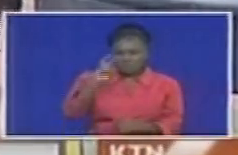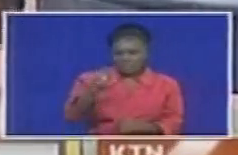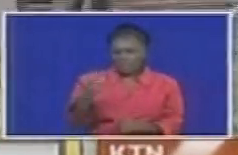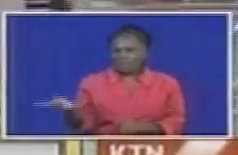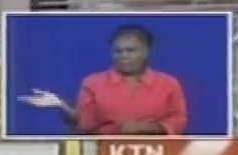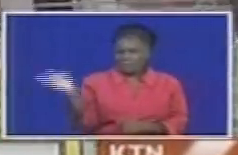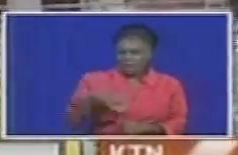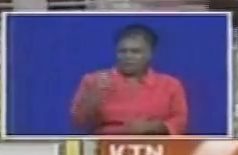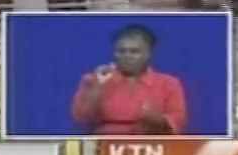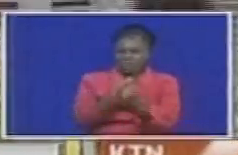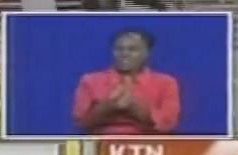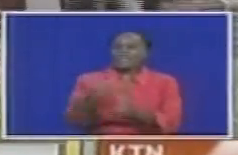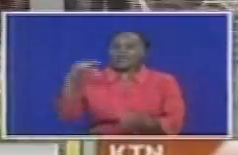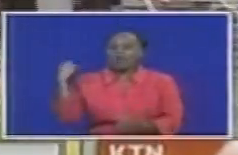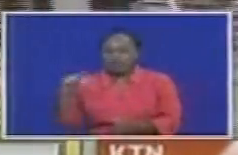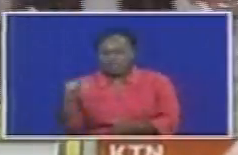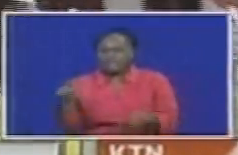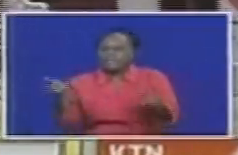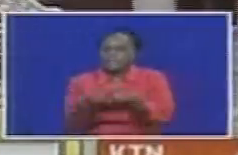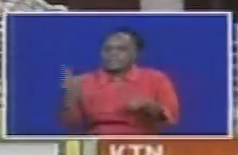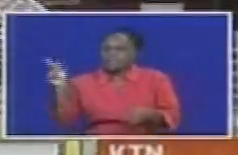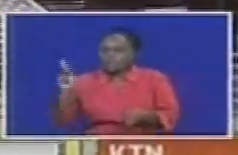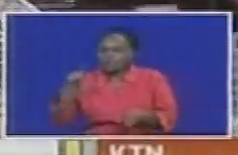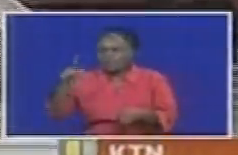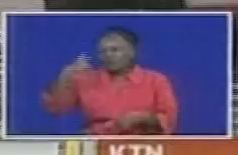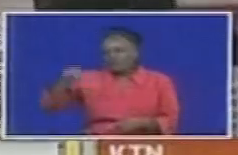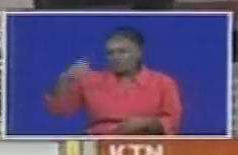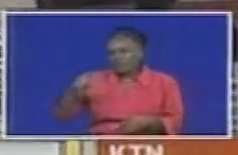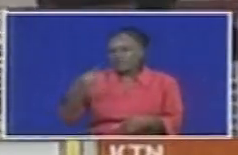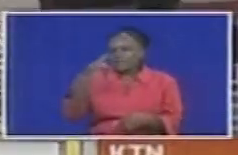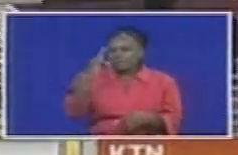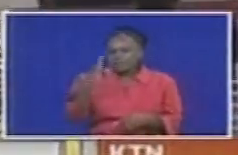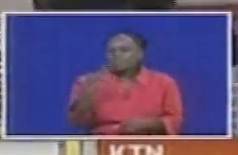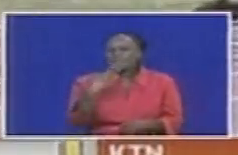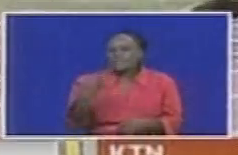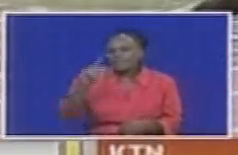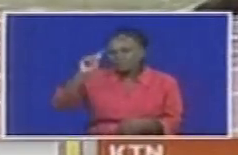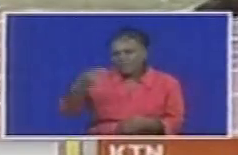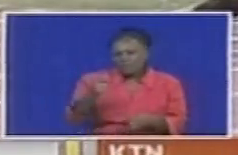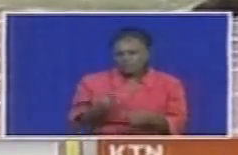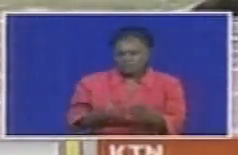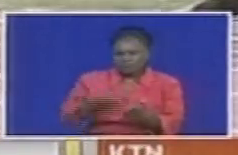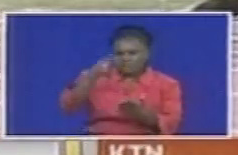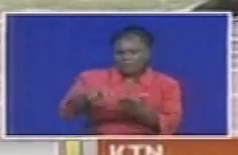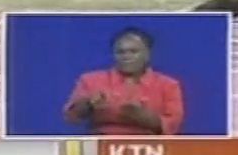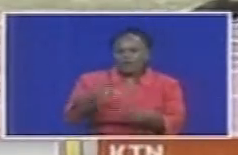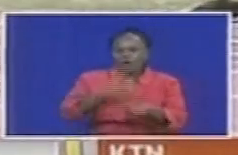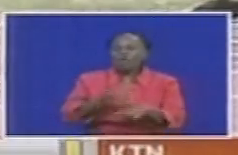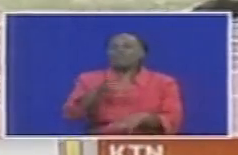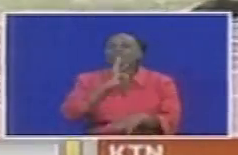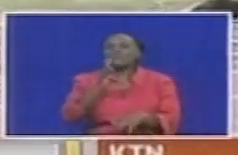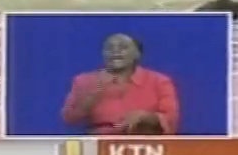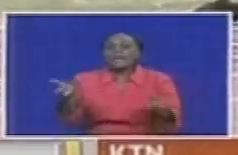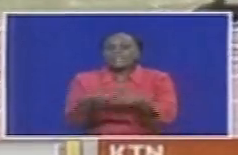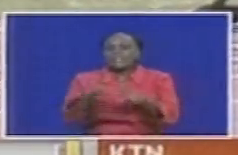huko. Huntington Kirui aliibuka mshindi wa mbio za mita 3000 kuruka viunzi na maji. Makala yaliyopita mashindano ya eneo la